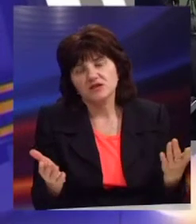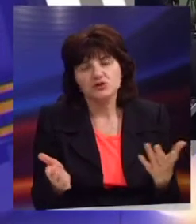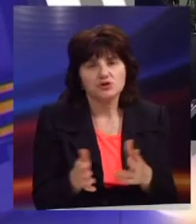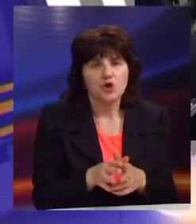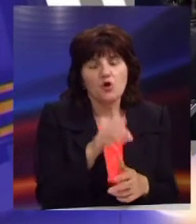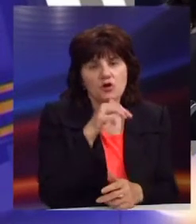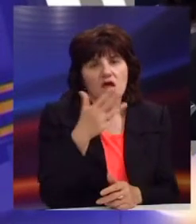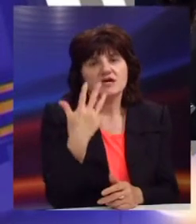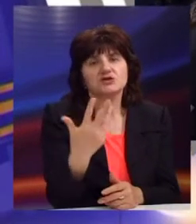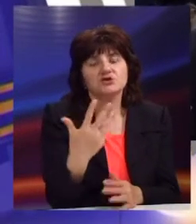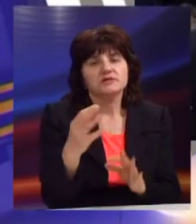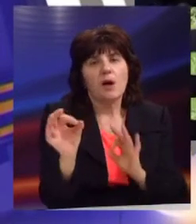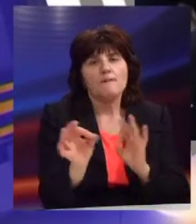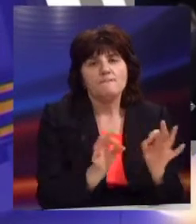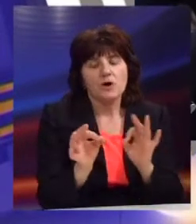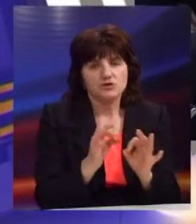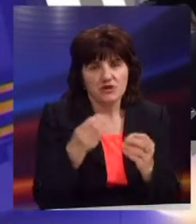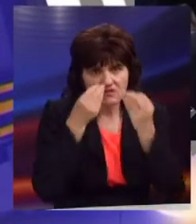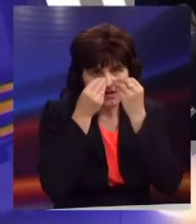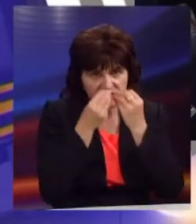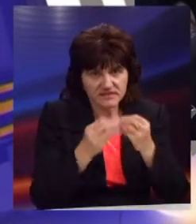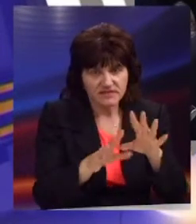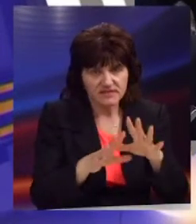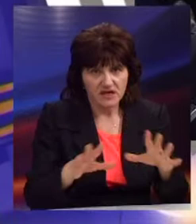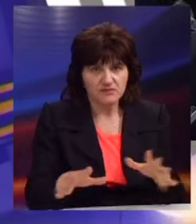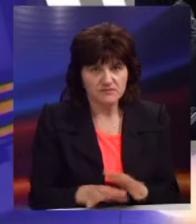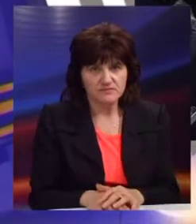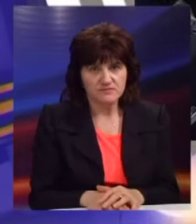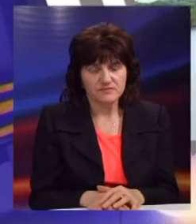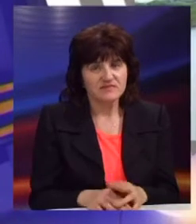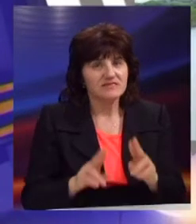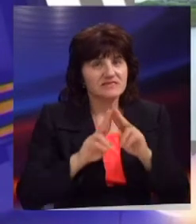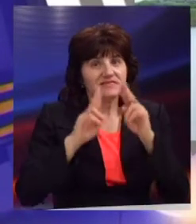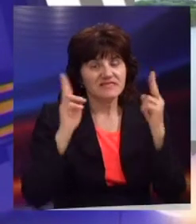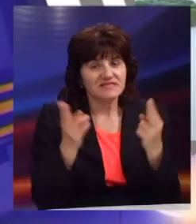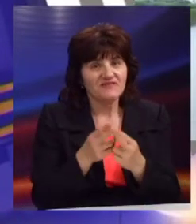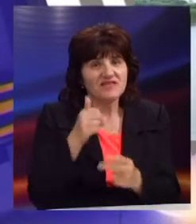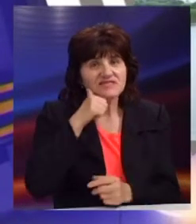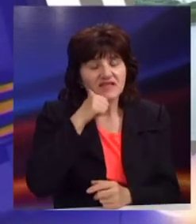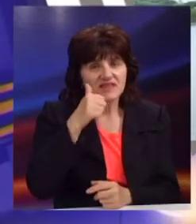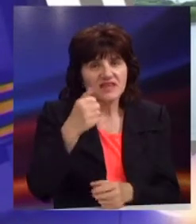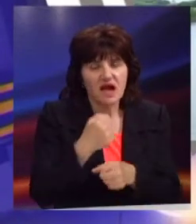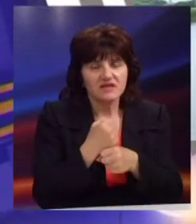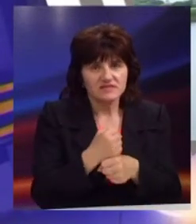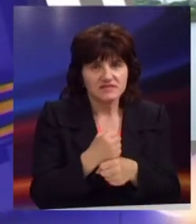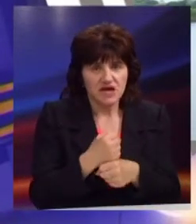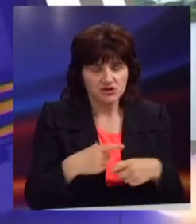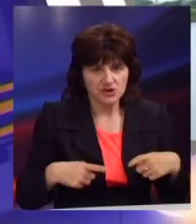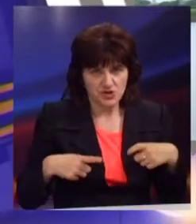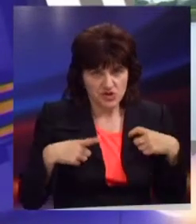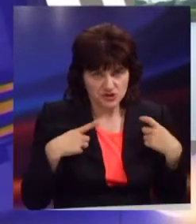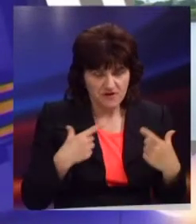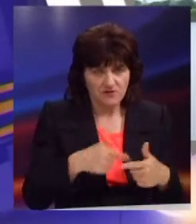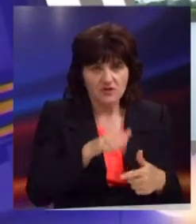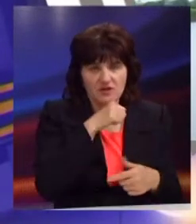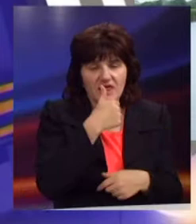negde preko 40% učestvuju u zagađivanju tih naših voda. Svetski dan zaštite životne sredine prvi put je